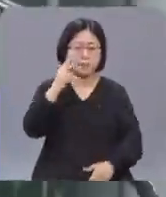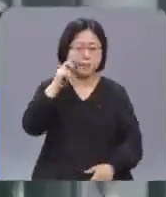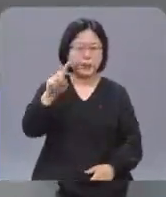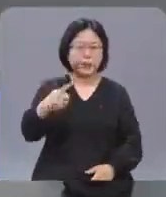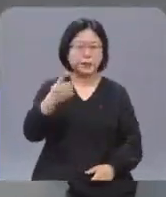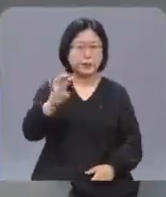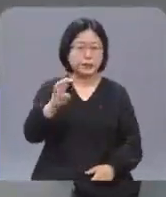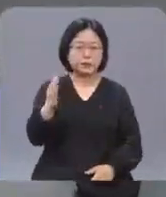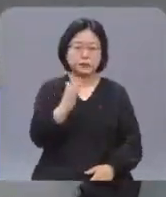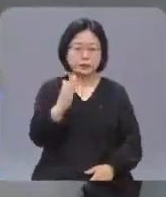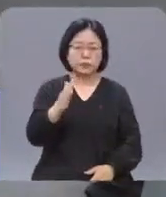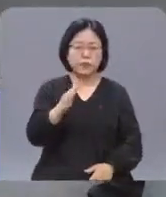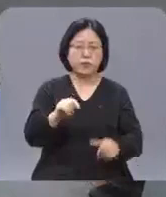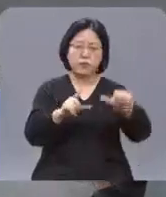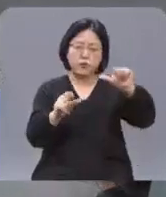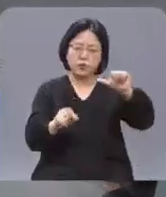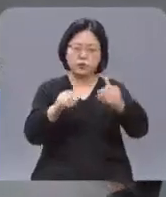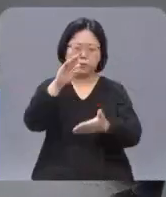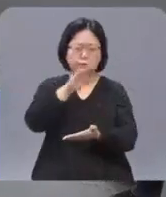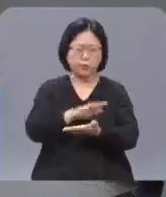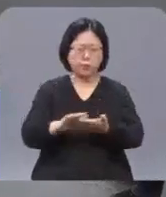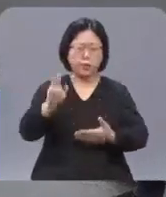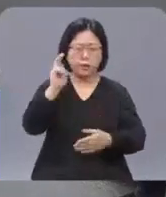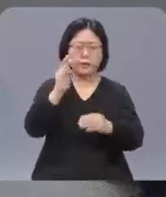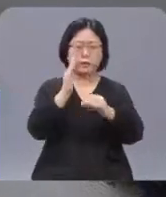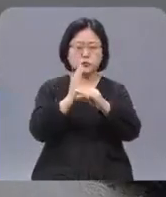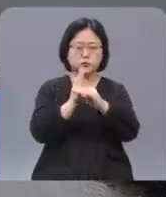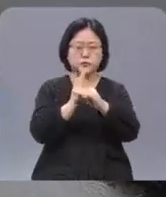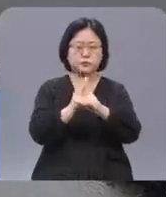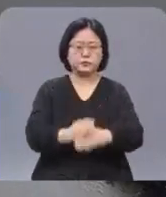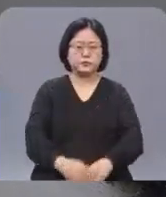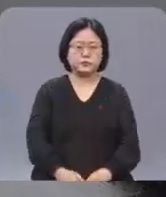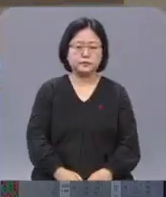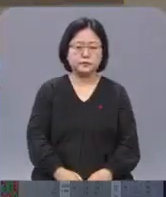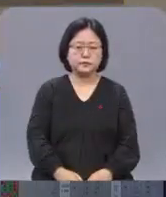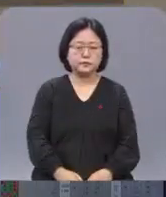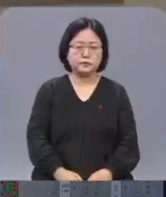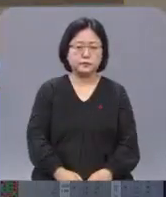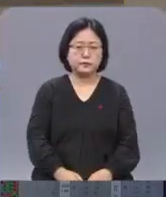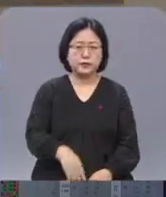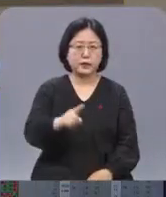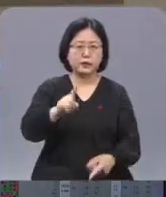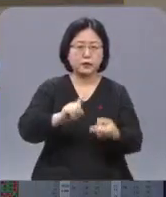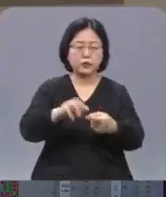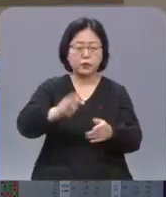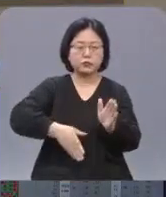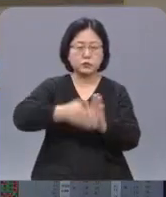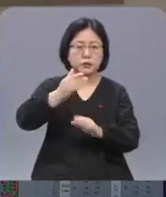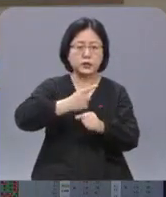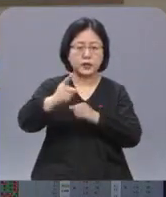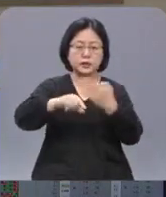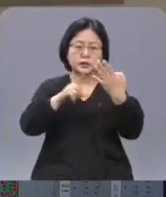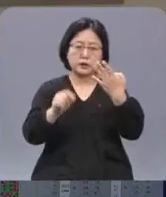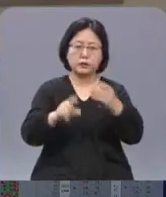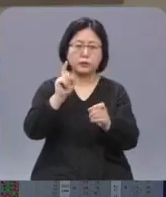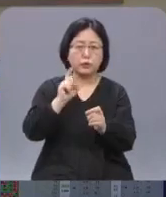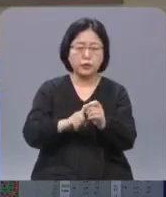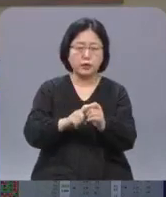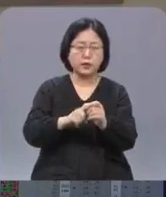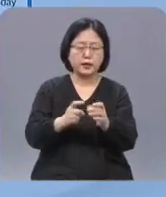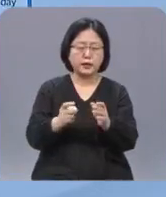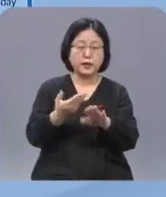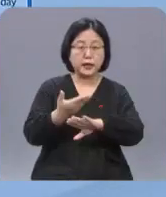안팎으로 여전히 5월이면 고갈될 것으로 보인다고 밝혔습니다 이에 따라 광주시는 내년 4월을 목표로